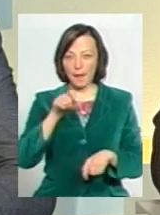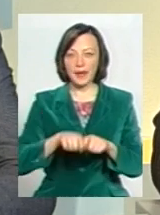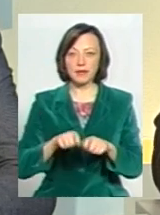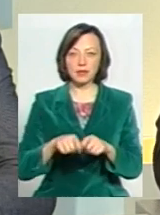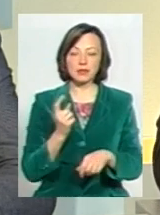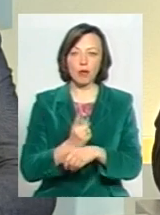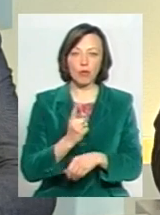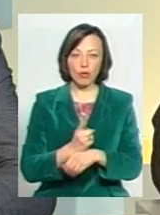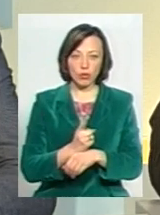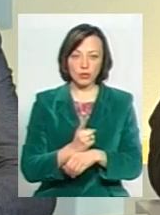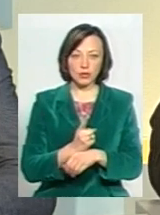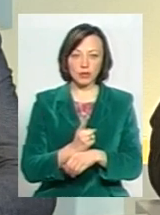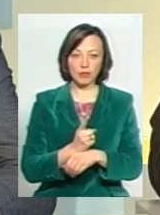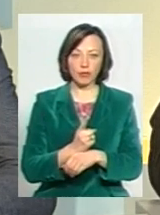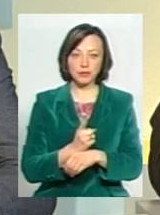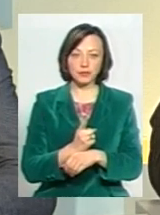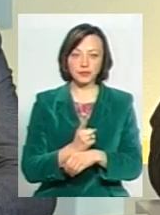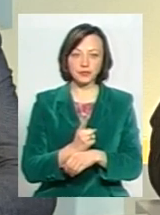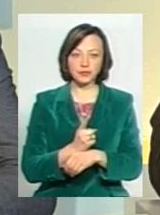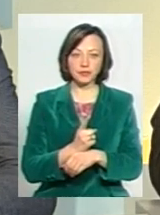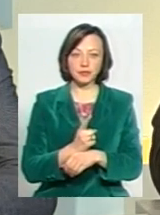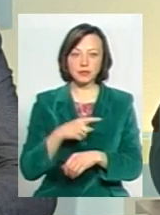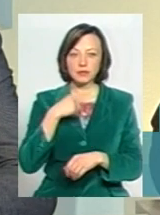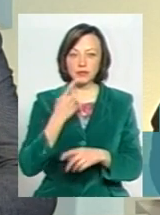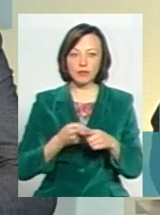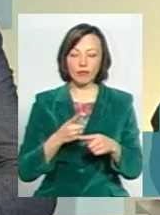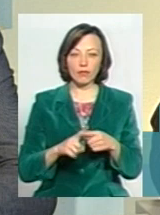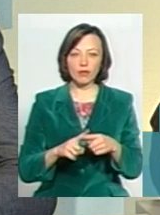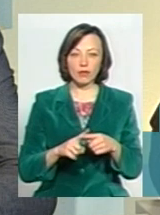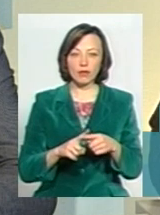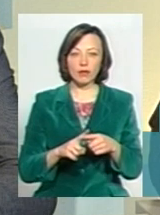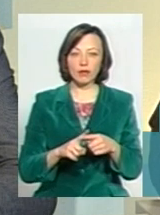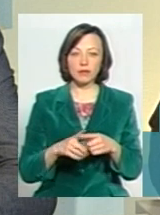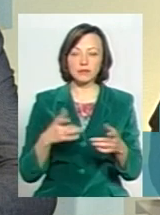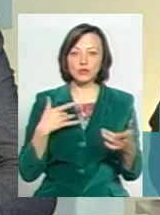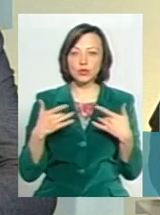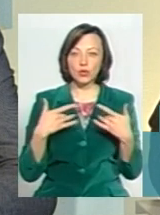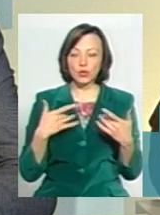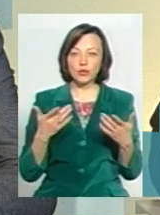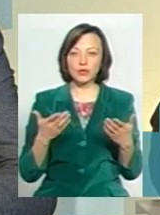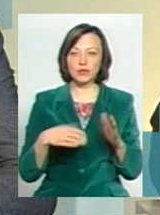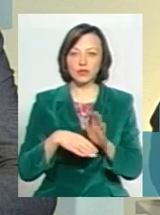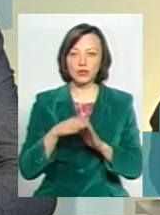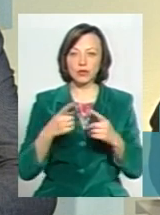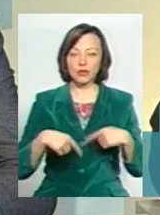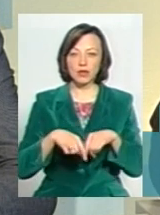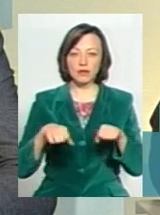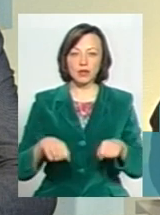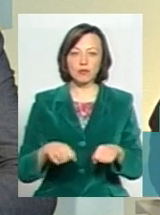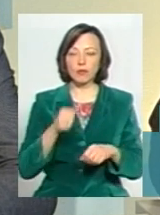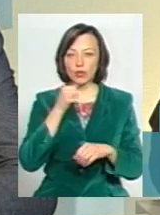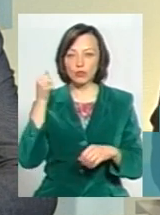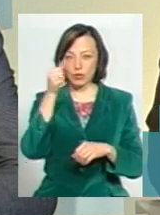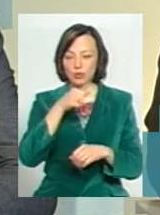заборонені. Ну, сказали, що це шоу, типу, наші вищі органи влади сказали. В прошлому